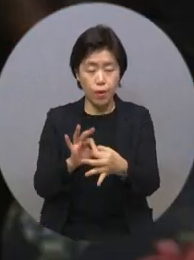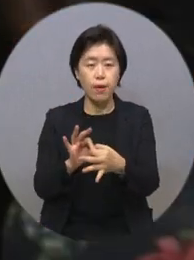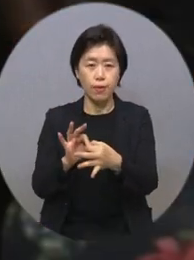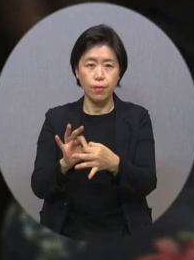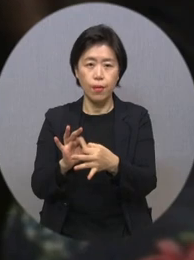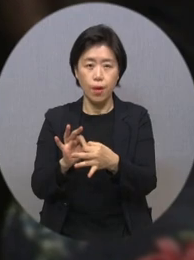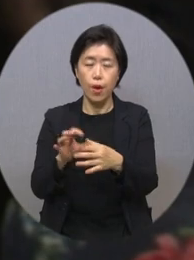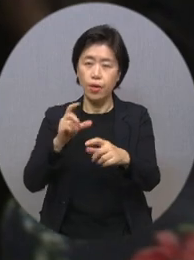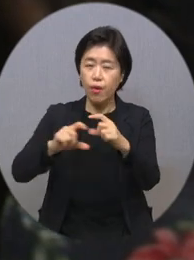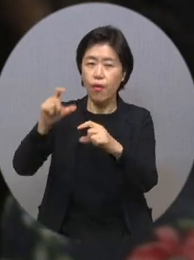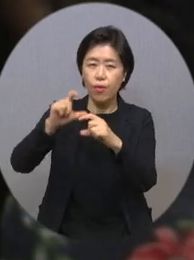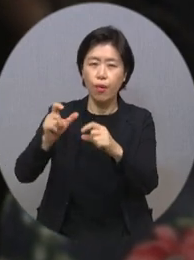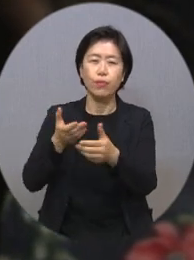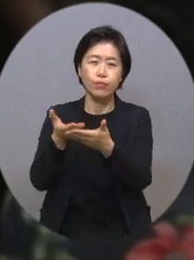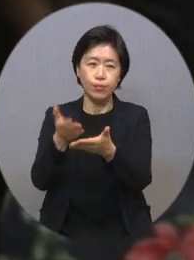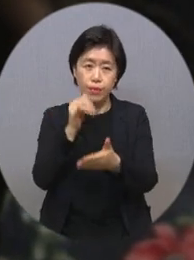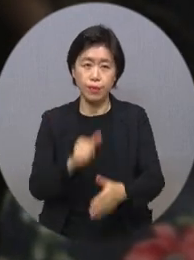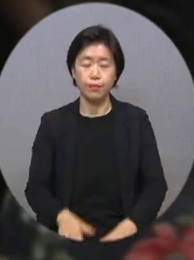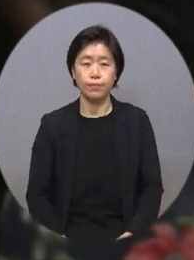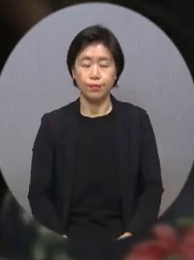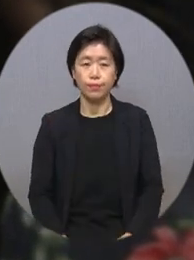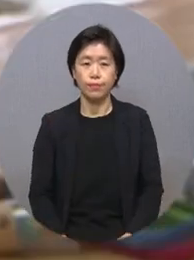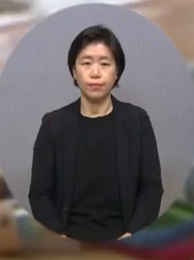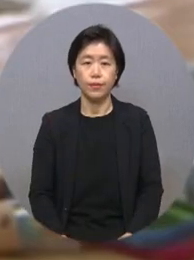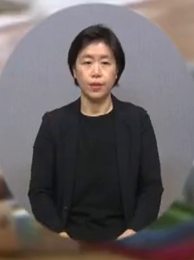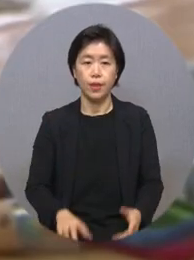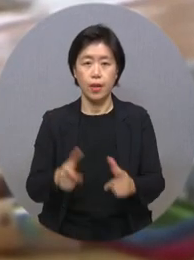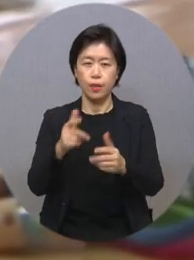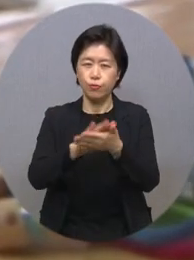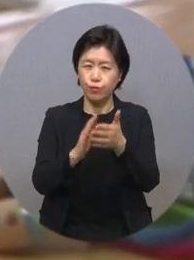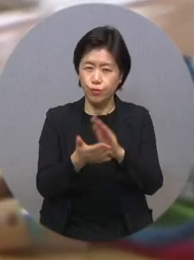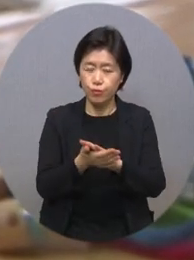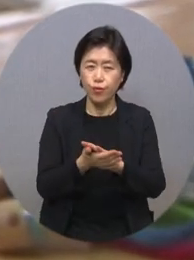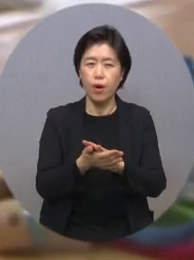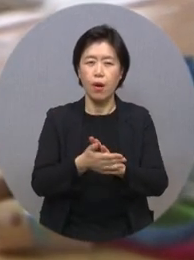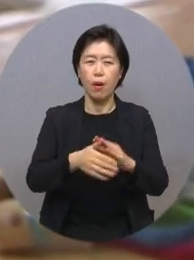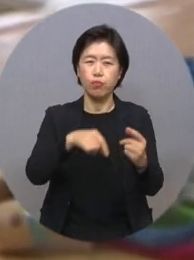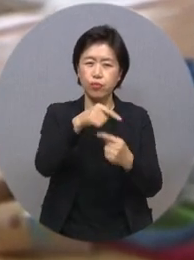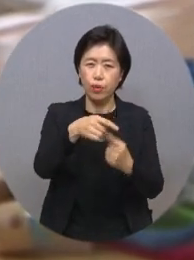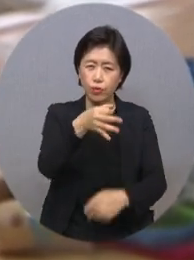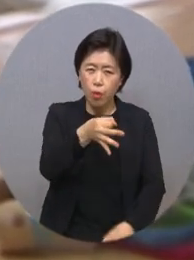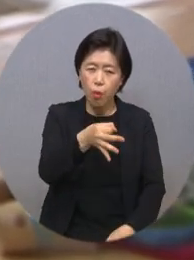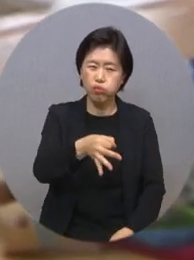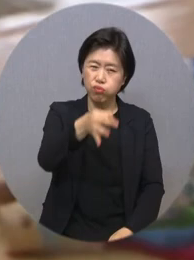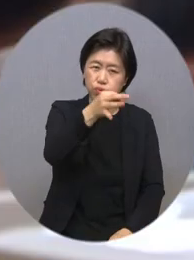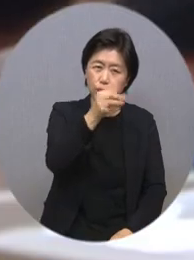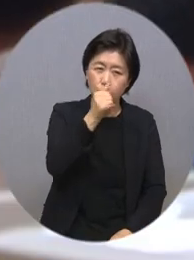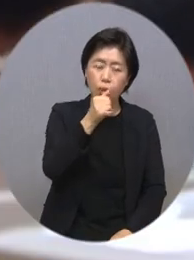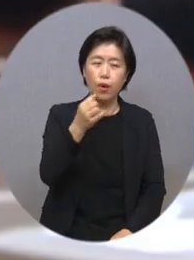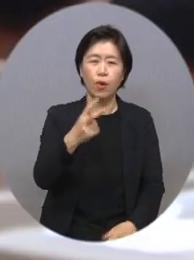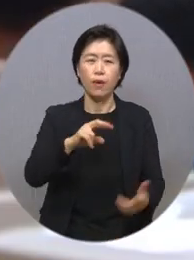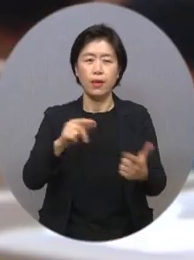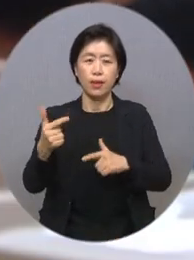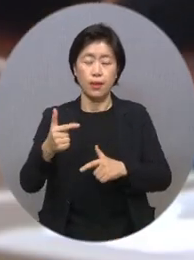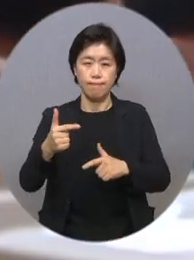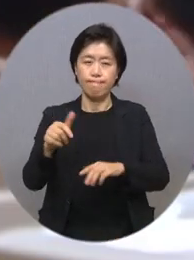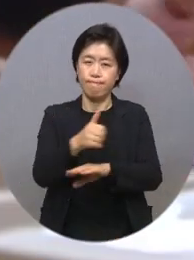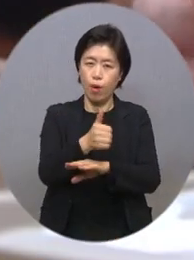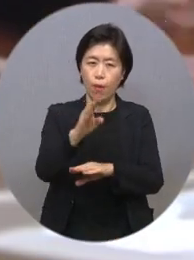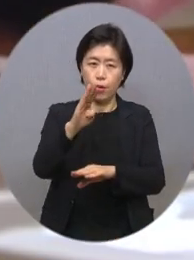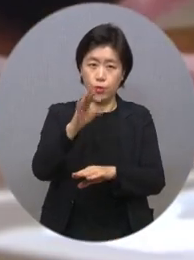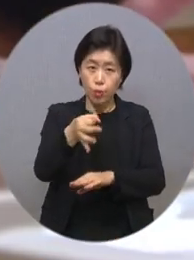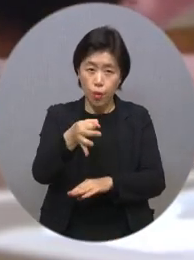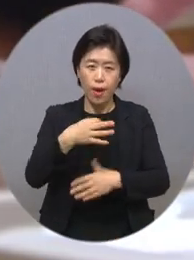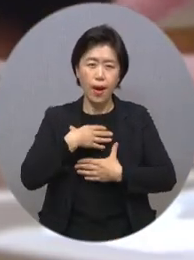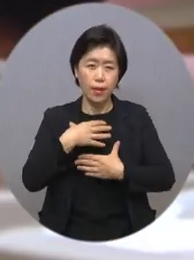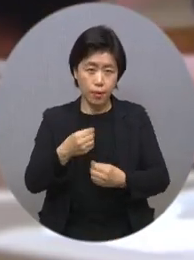유아학비 지원금 인상과 1b 인상률 상한제 학급 운영비 지원 등 엄 b 안정화 정책 에 따라 내년